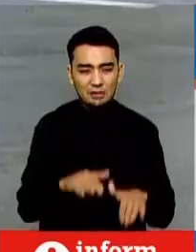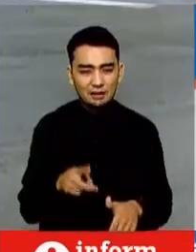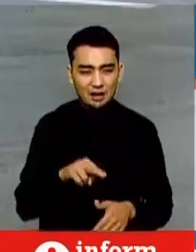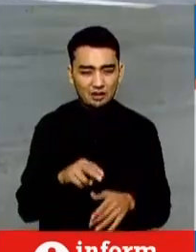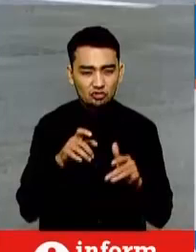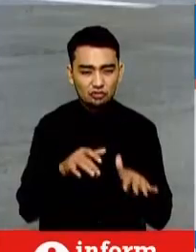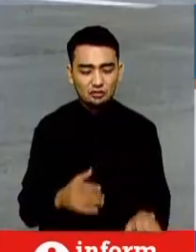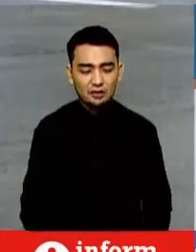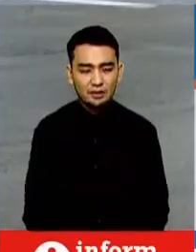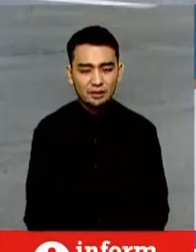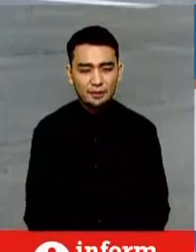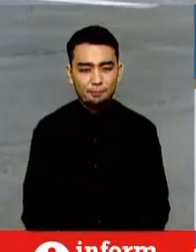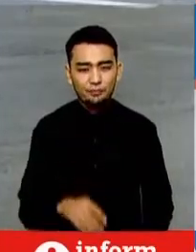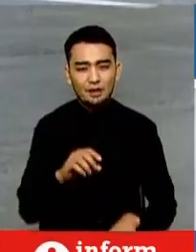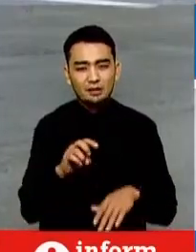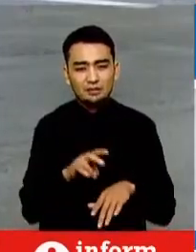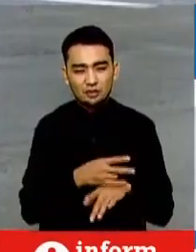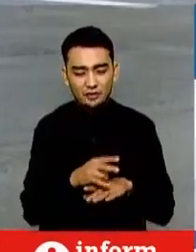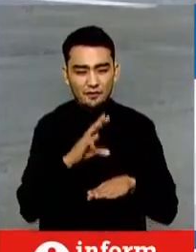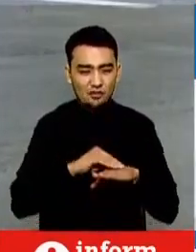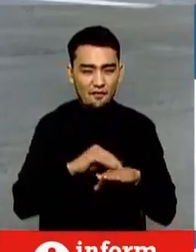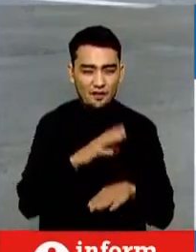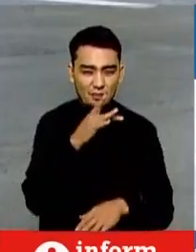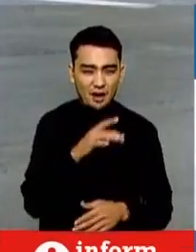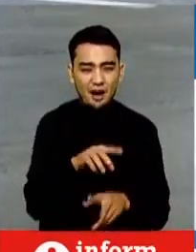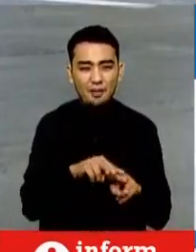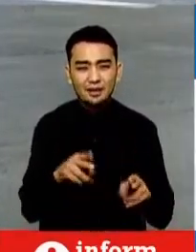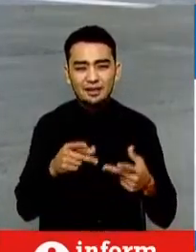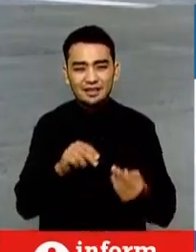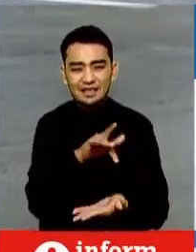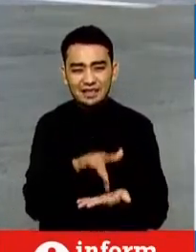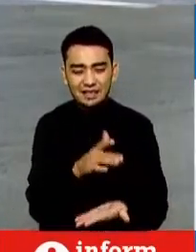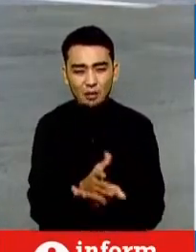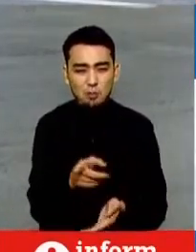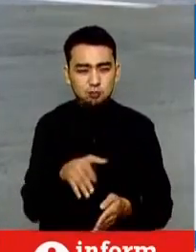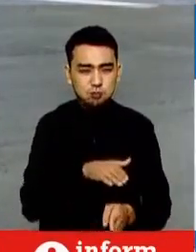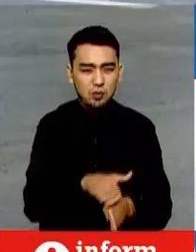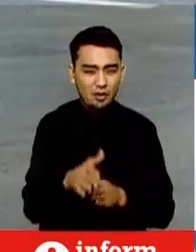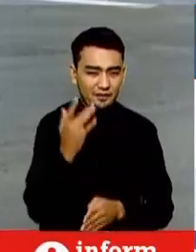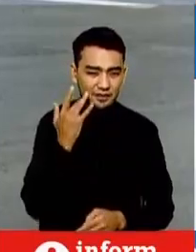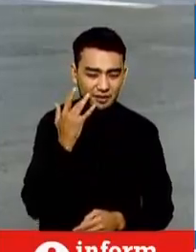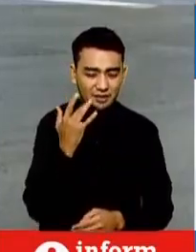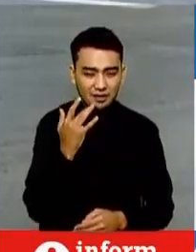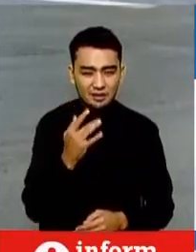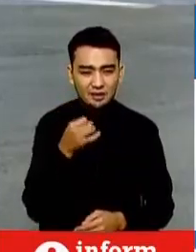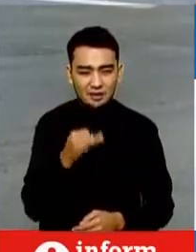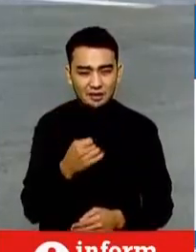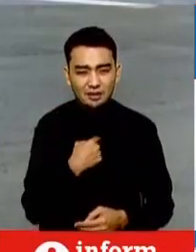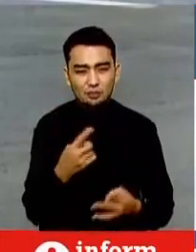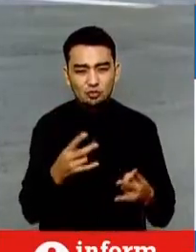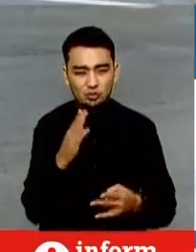В ночное и вечернее время такие центры, где они есть, они у нас переполнены. И получается, нам